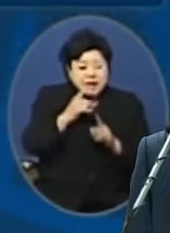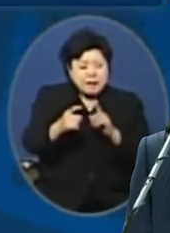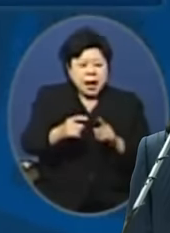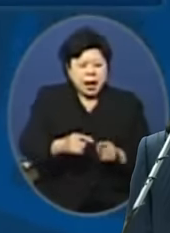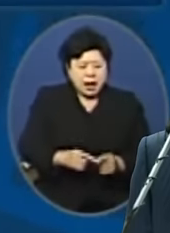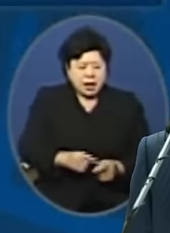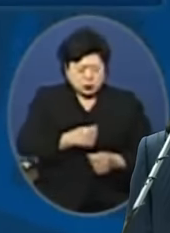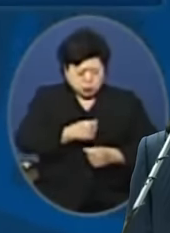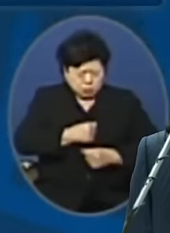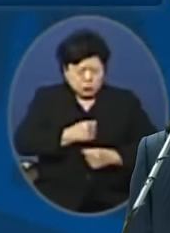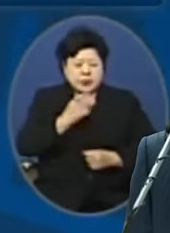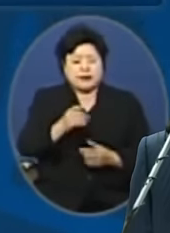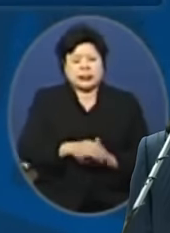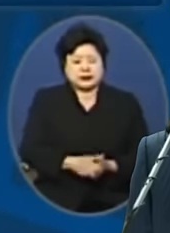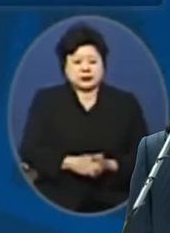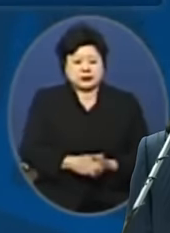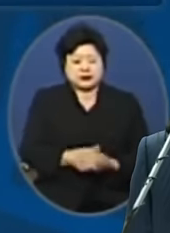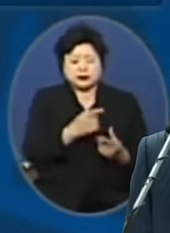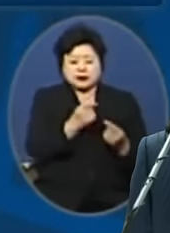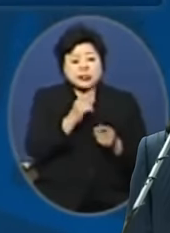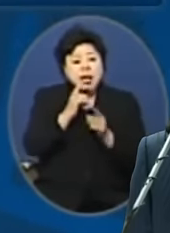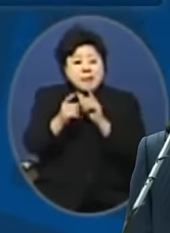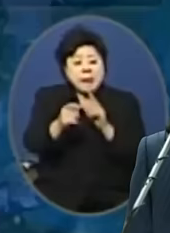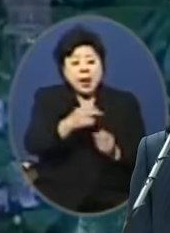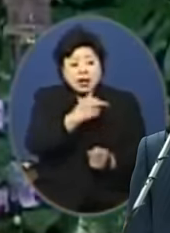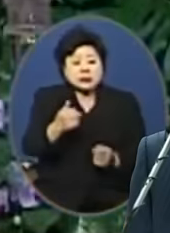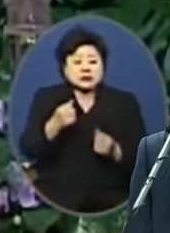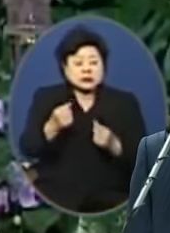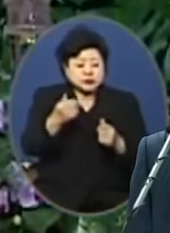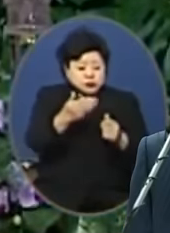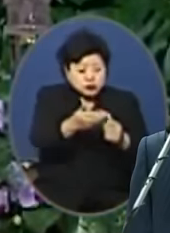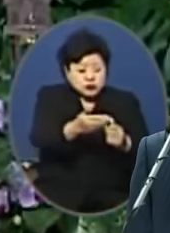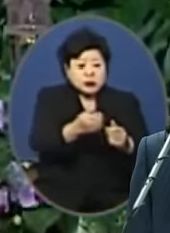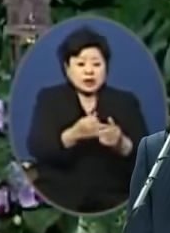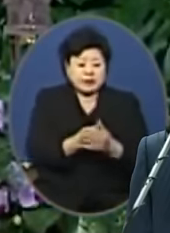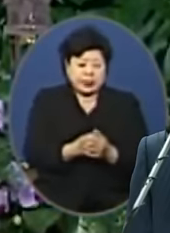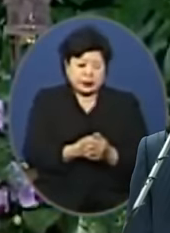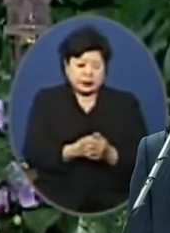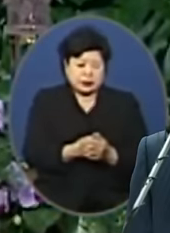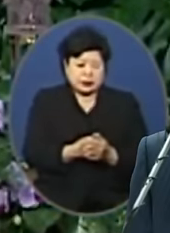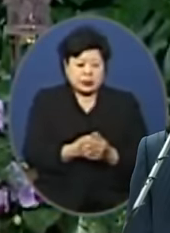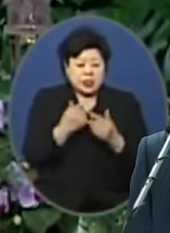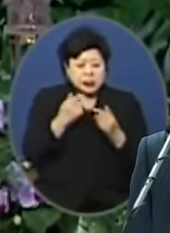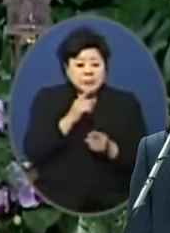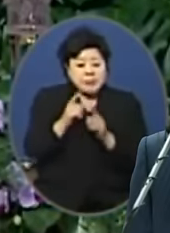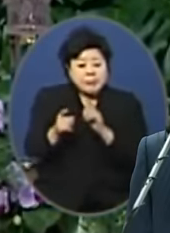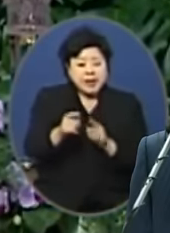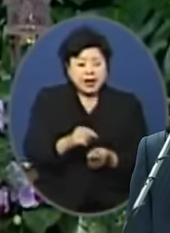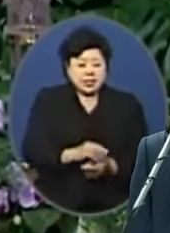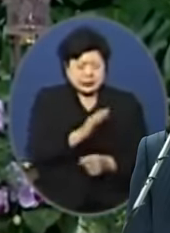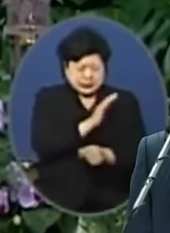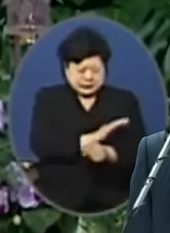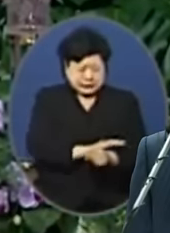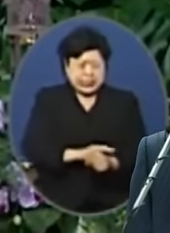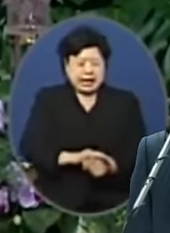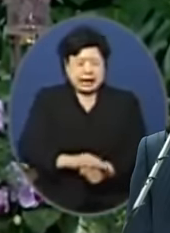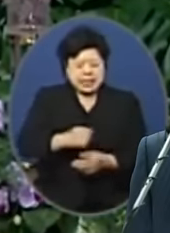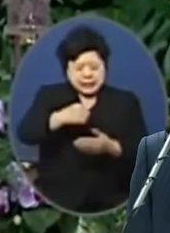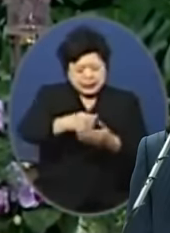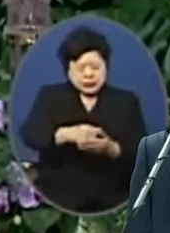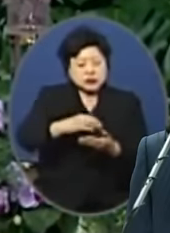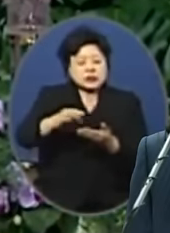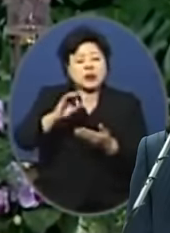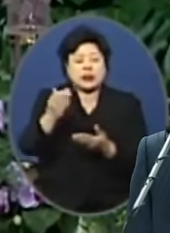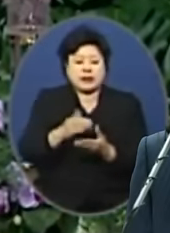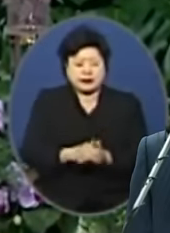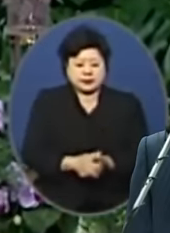써야 한다고 말한 것입니다. 이와 같이 말은 큰 영향력을 가지고 있기 때문에 우리는 언제나 말을 잘 선택해서